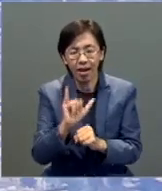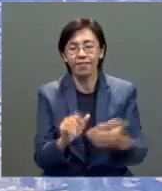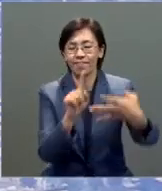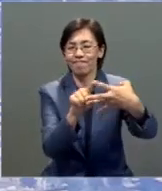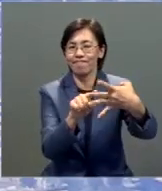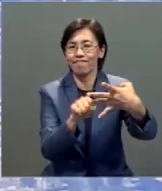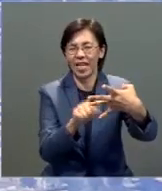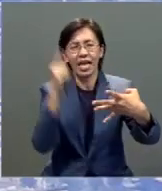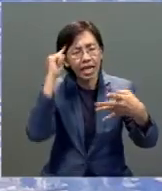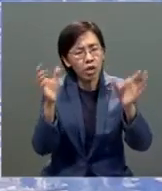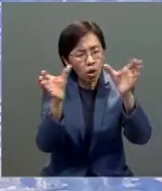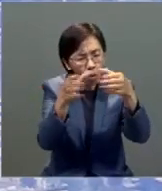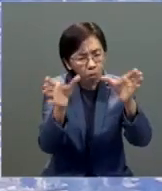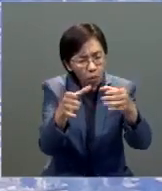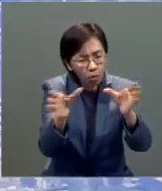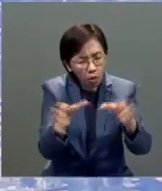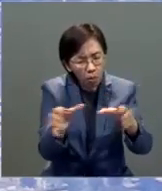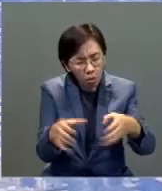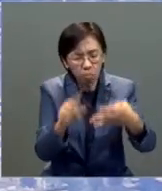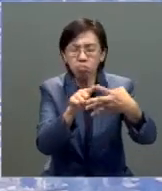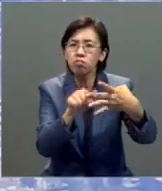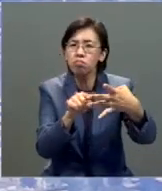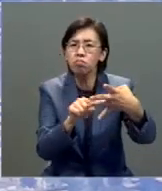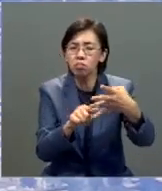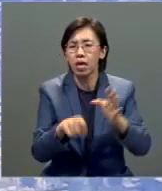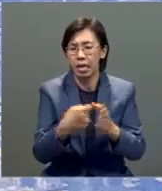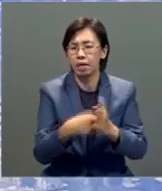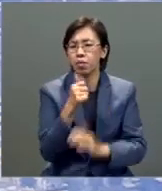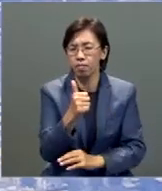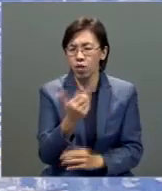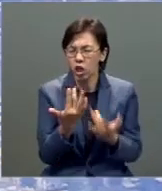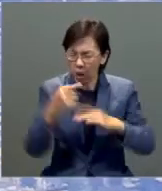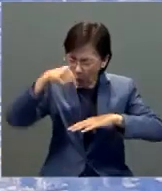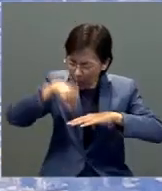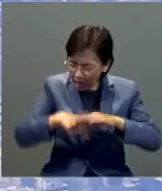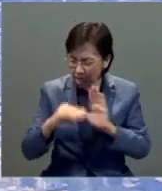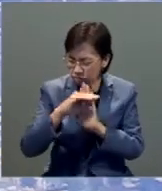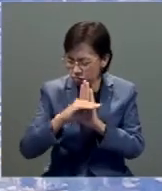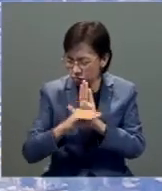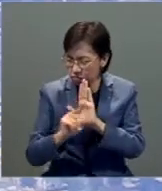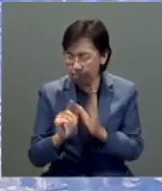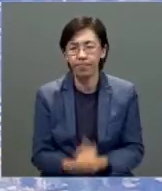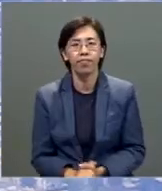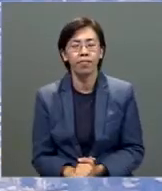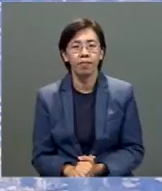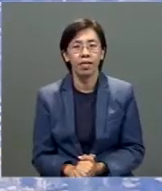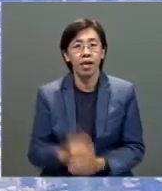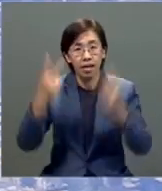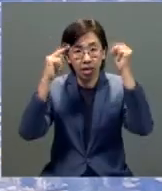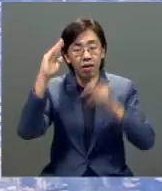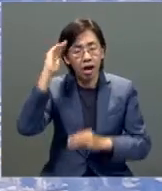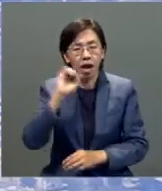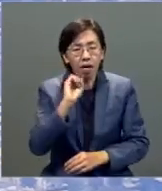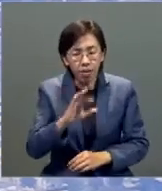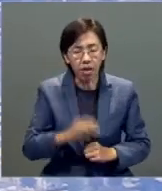ต่หลักการอันนี้ท่านนายกบอกว่าเห็นชอบด้วยในหลักการแต่ต้องลงในรายละเอียดหลักการที่ท่านให้ไว้ก็คือว่ากิจการ